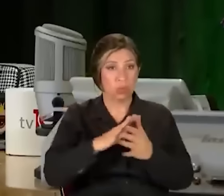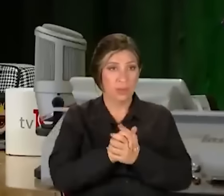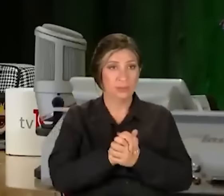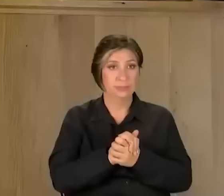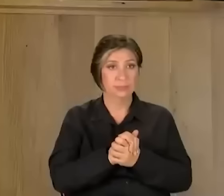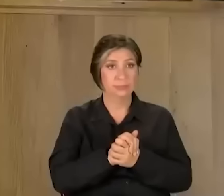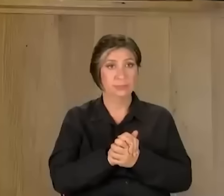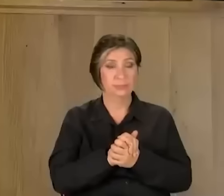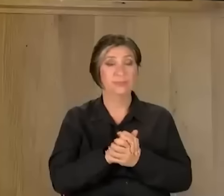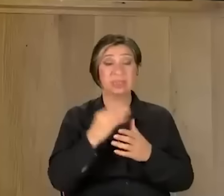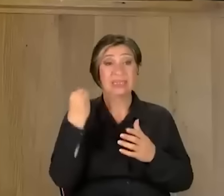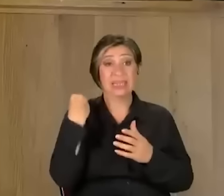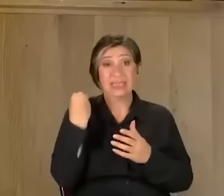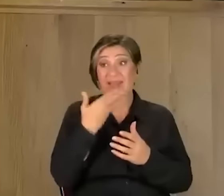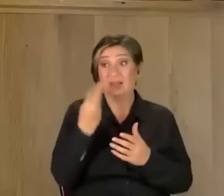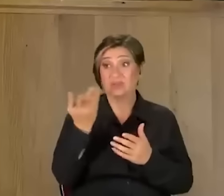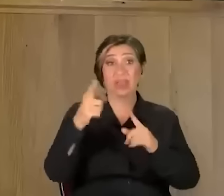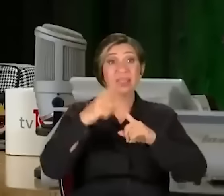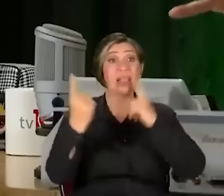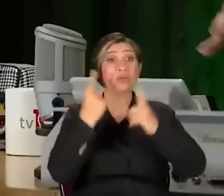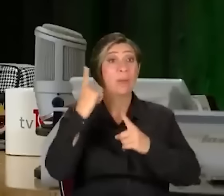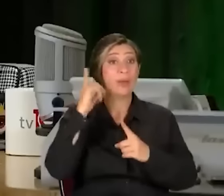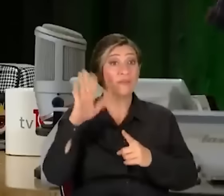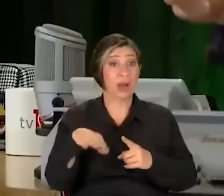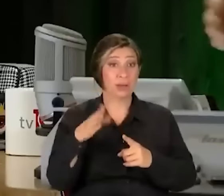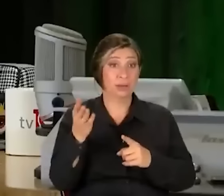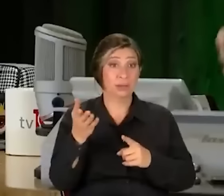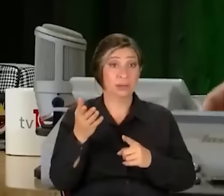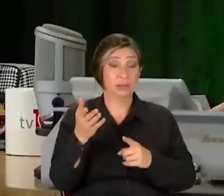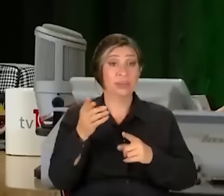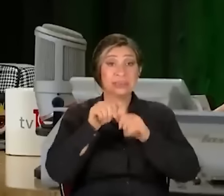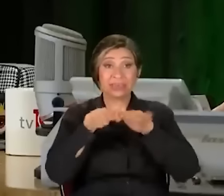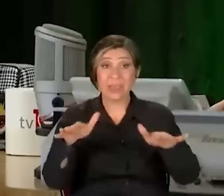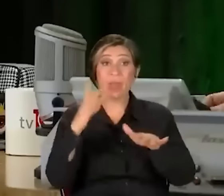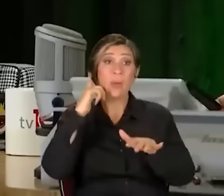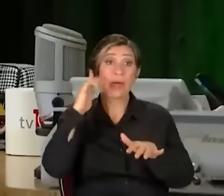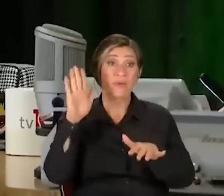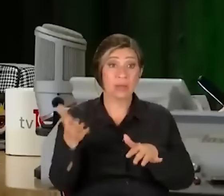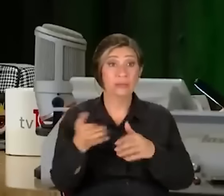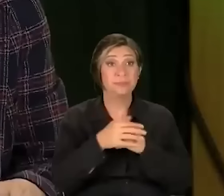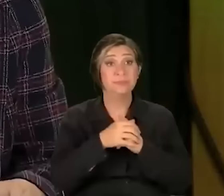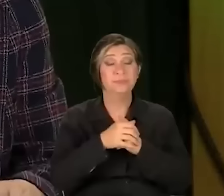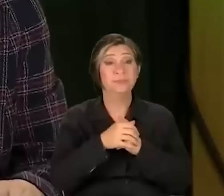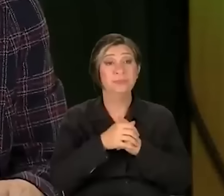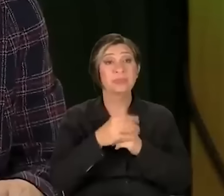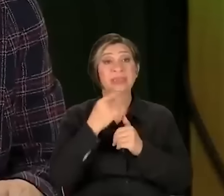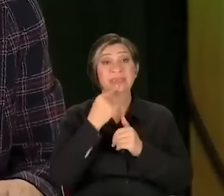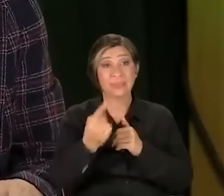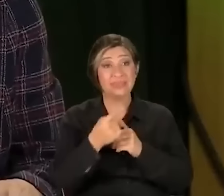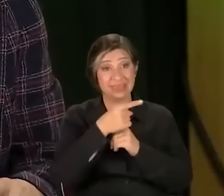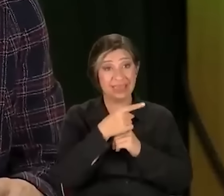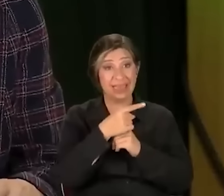olmasını istiyorlar. Çünkü yeni insanlar ve teknolojiden haberleri var. Her çıkan teknolojiden, sistemden haberleri var. Demişsin